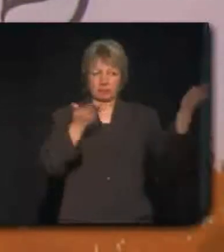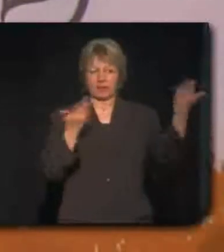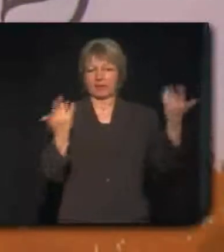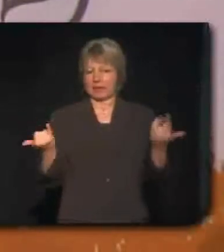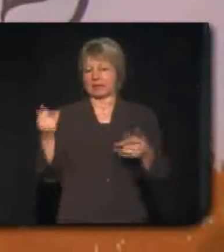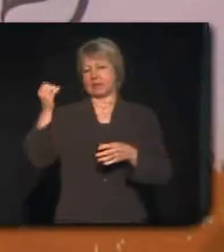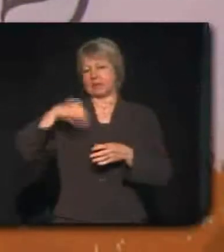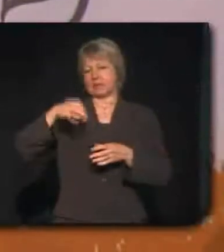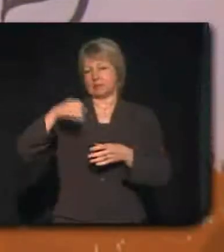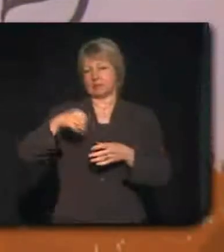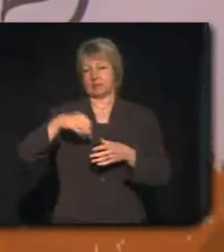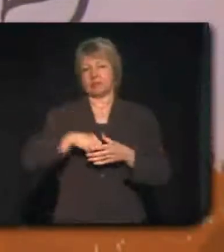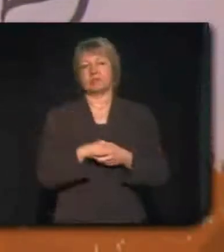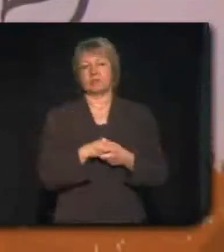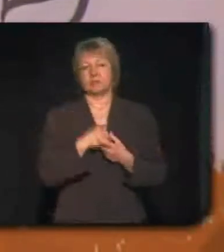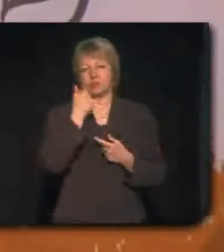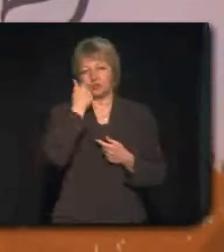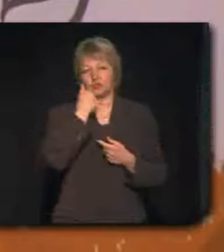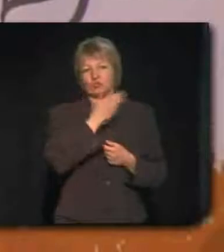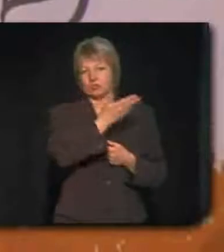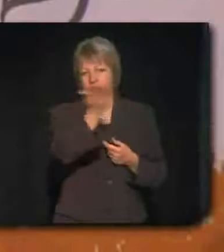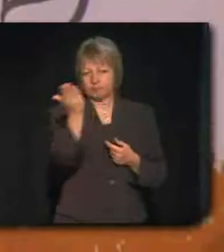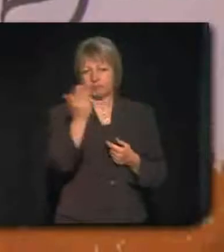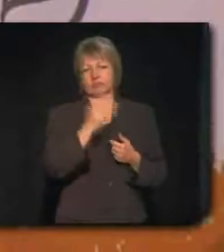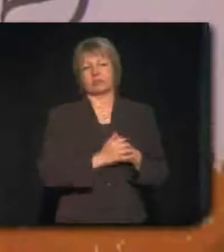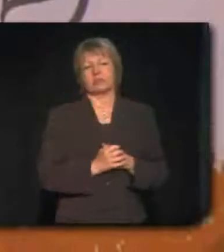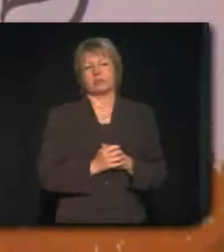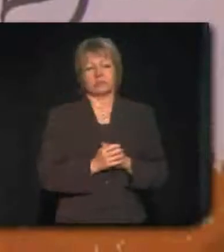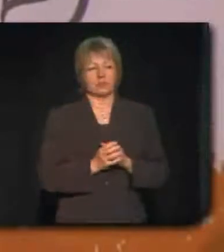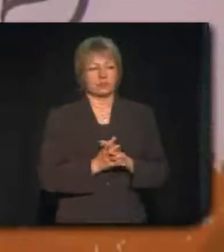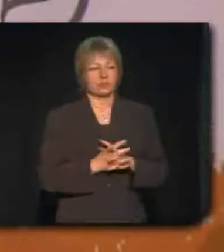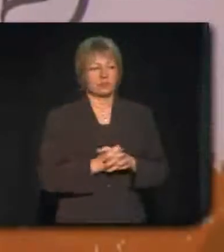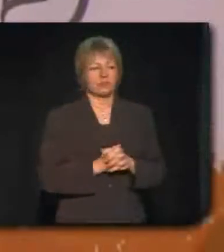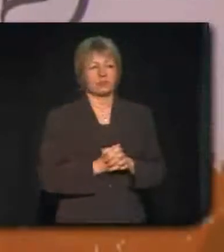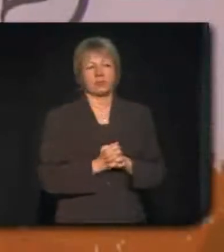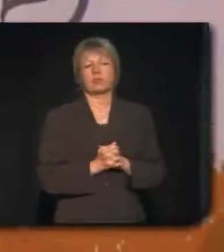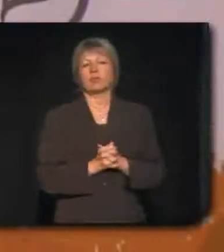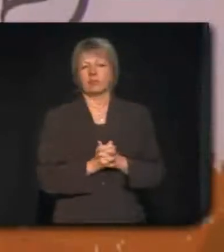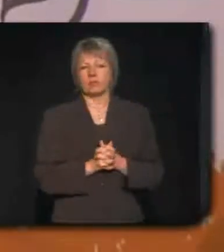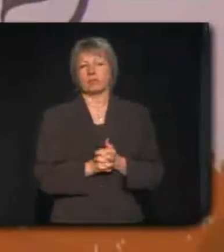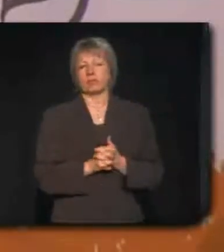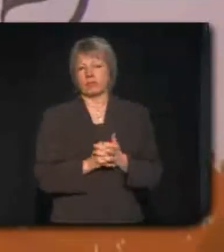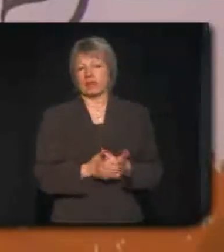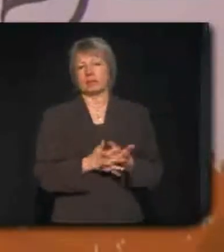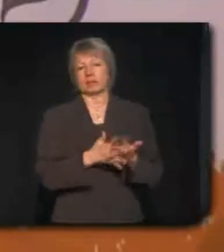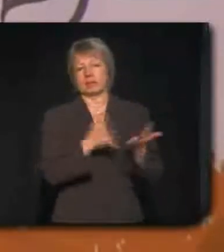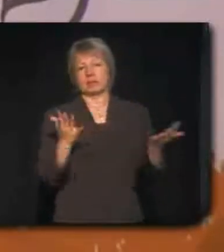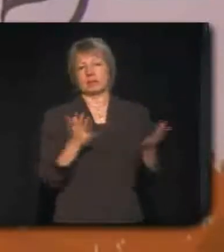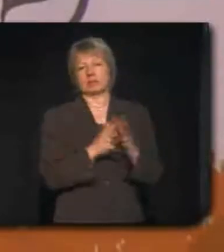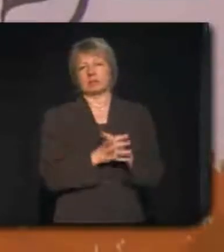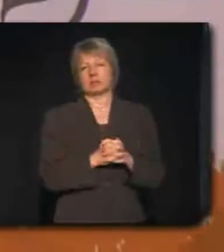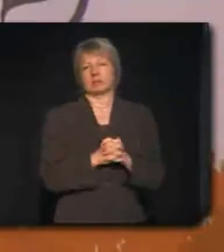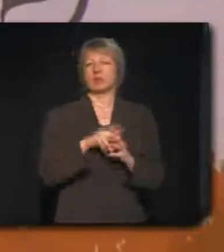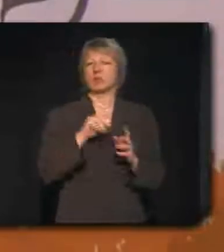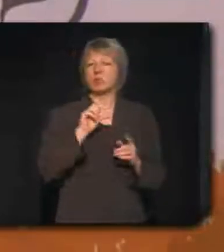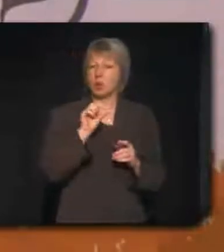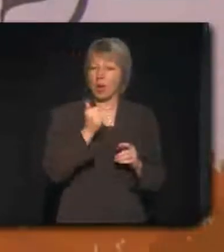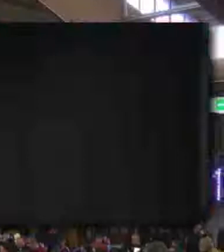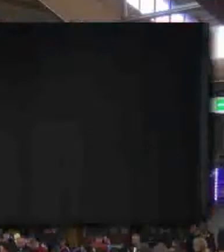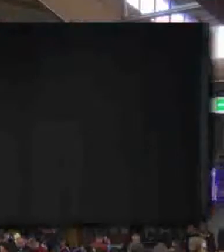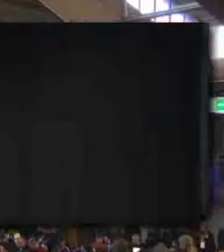Stimmen abgeben bitte tut dies in einer halbwegszügigen Art und Weise geht danach erst rauchen